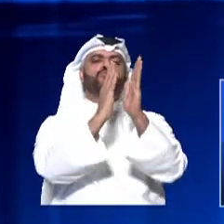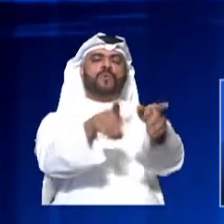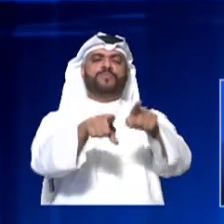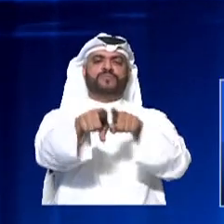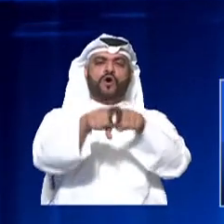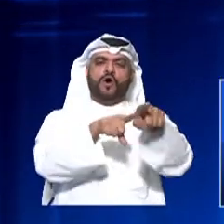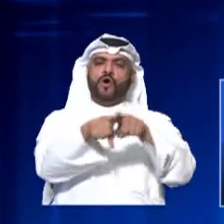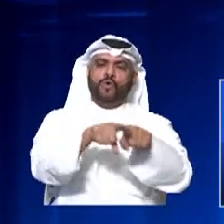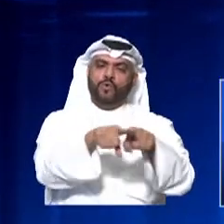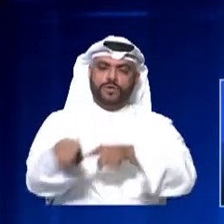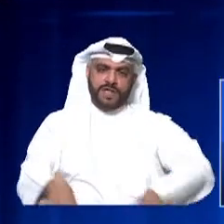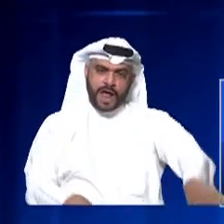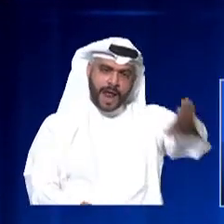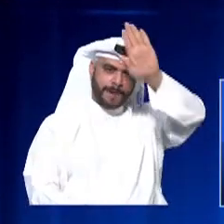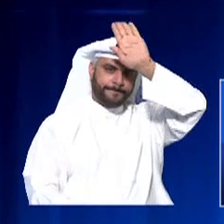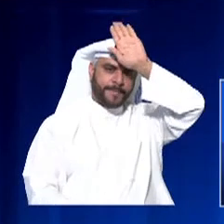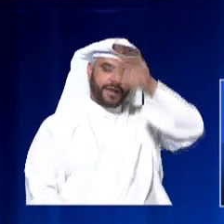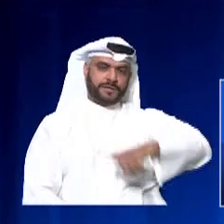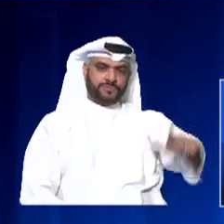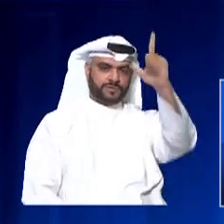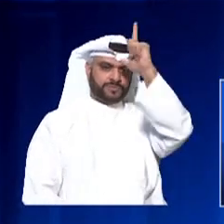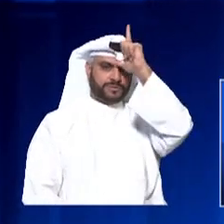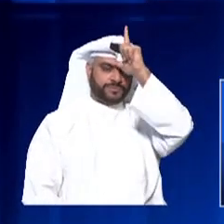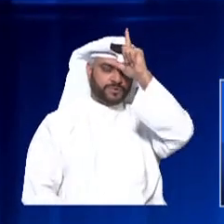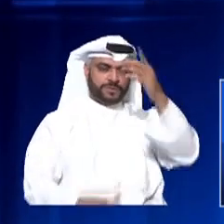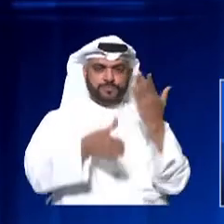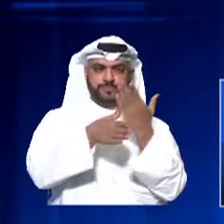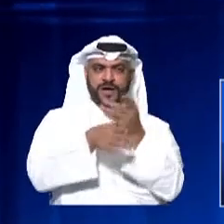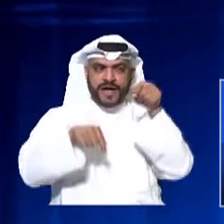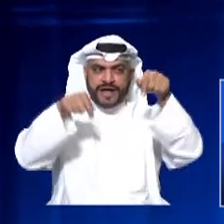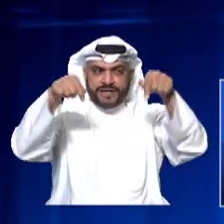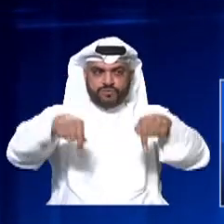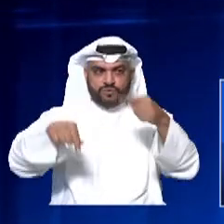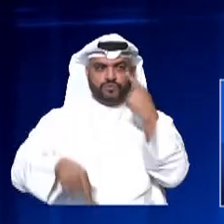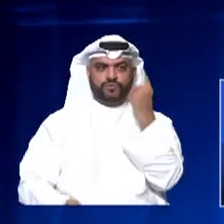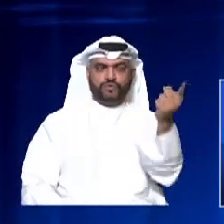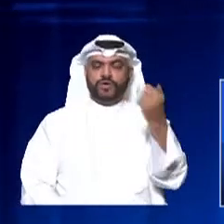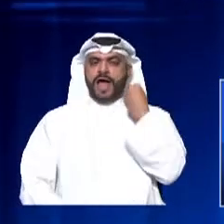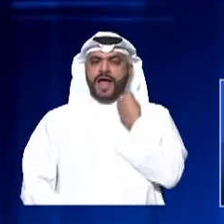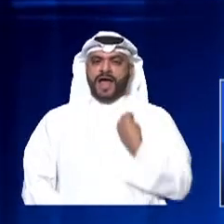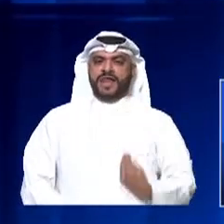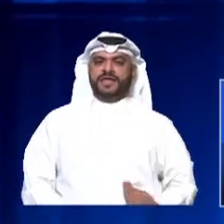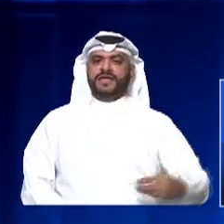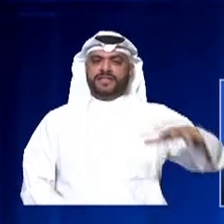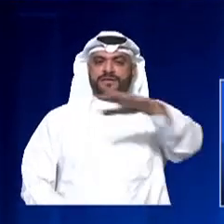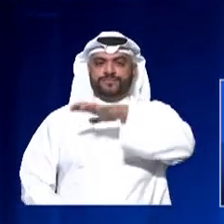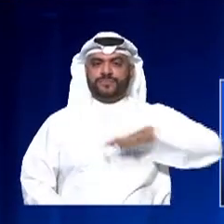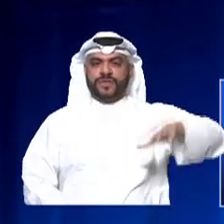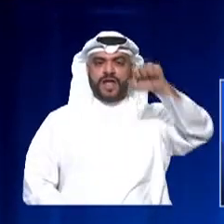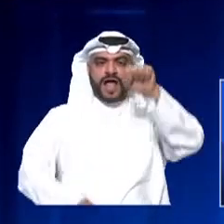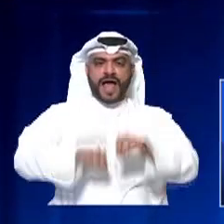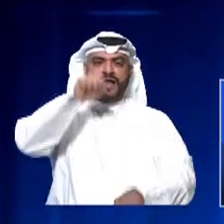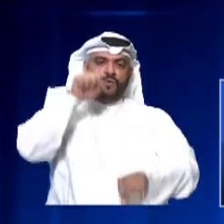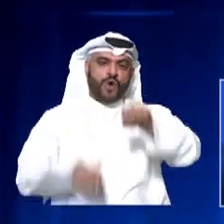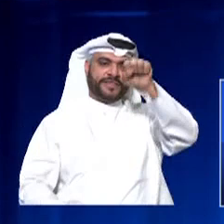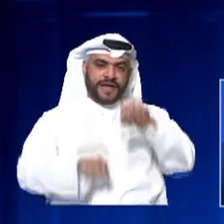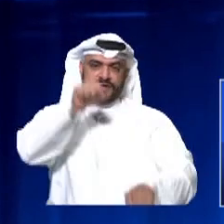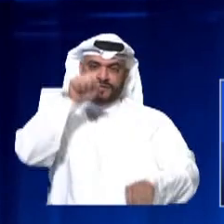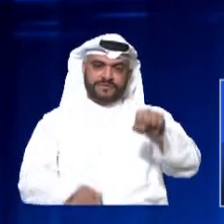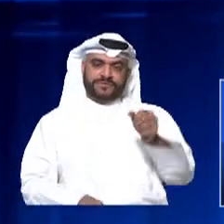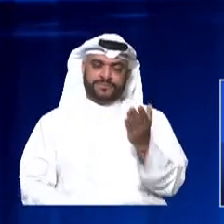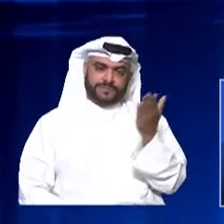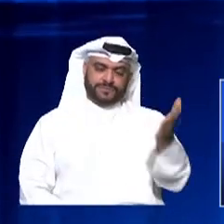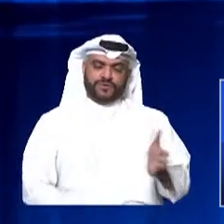صاحب الجلالة الهاشمية الملك عبد الله الثاني بن الحسين ملك المملكة الأردنية الهاشمية الشقيقة. عبر